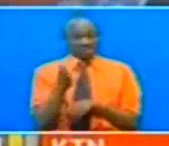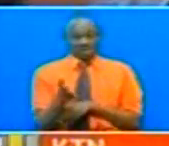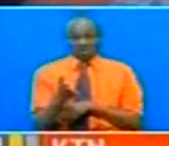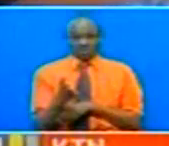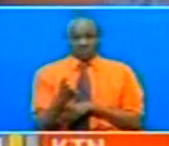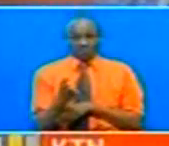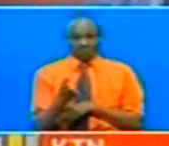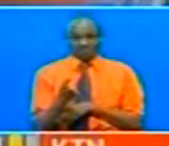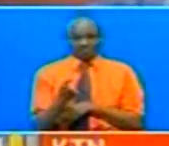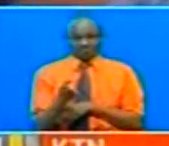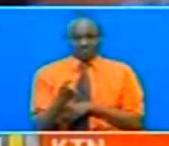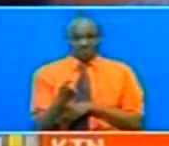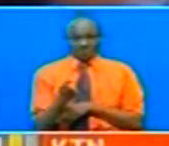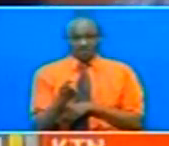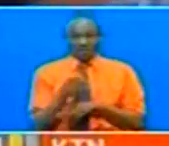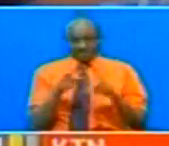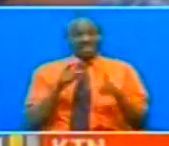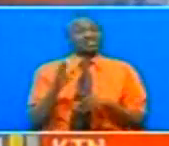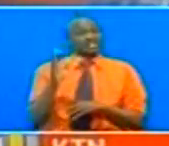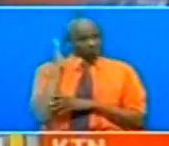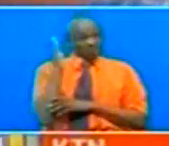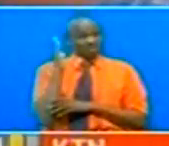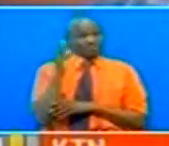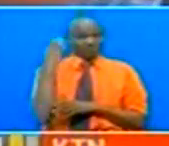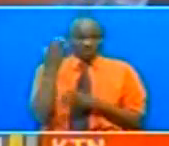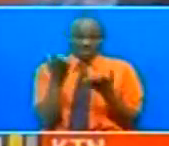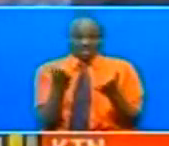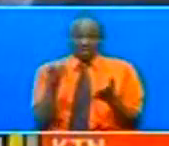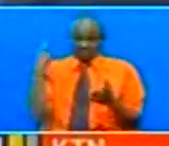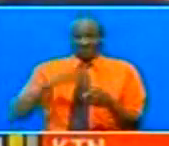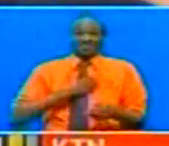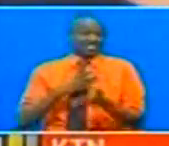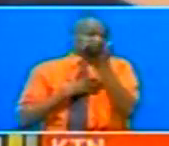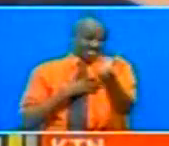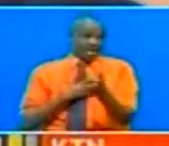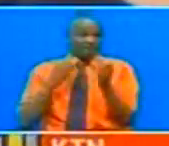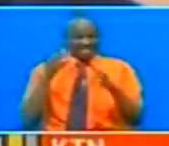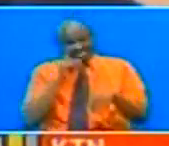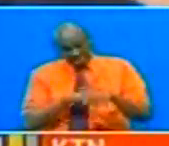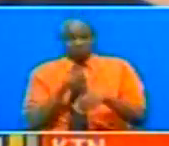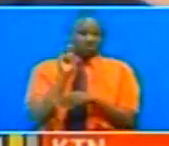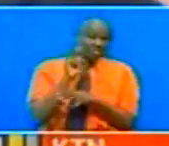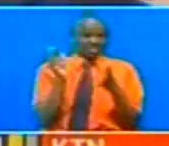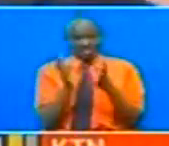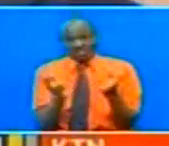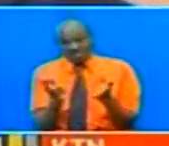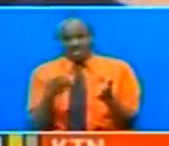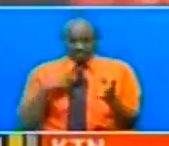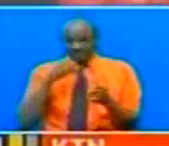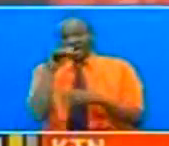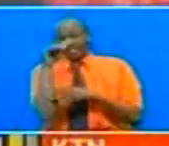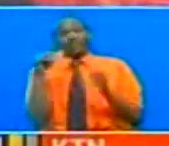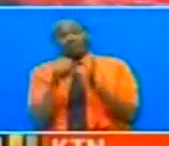na ama security officers ambao kitutembelea hapa na watugaranti hamna shida